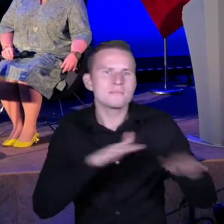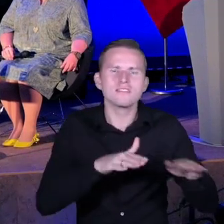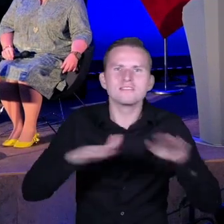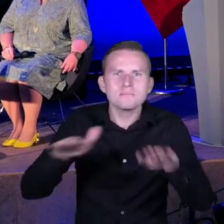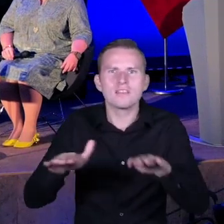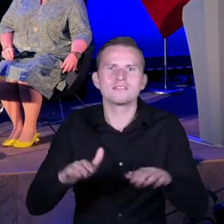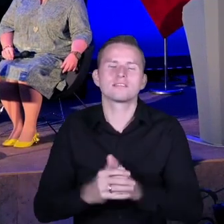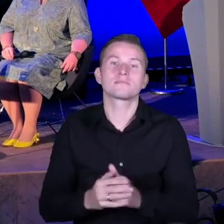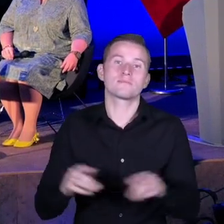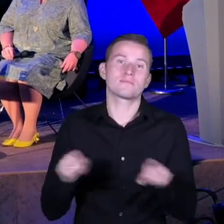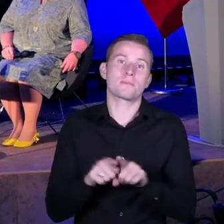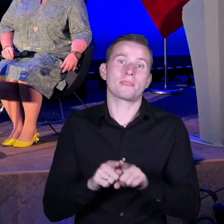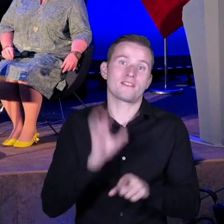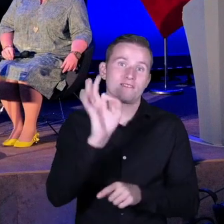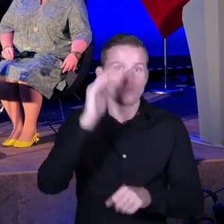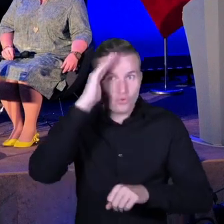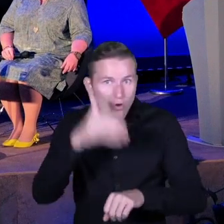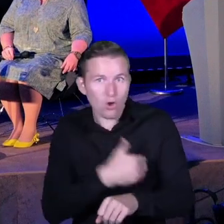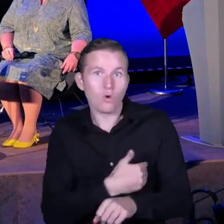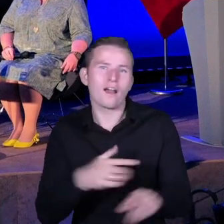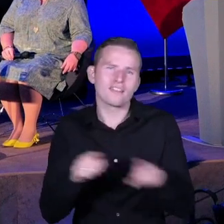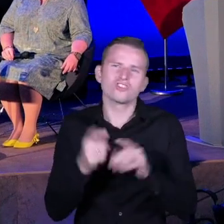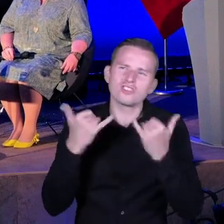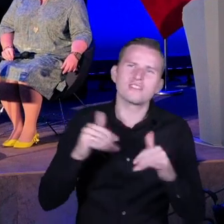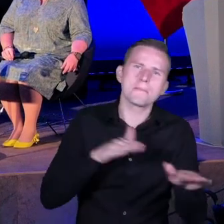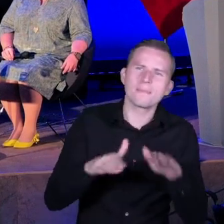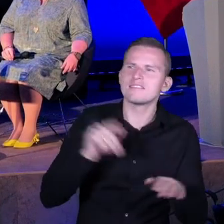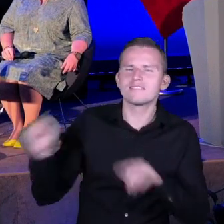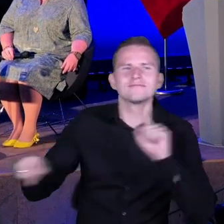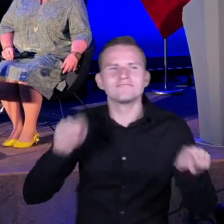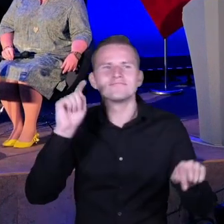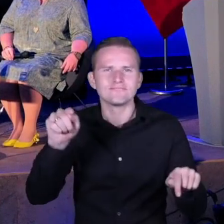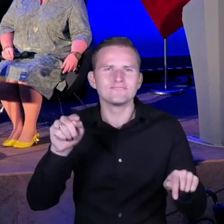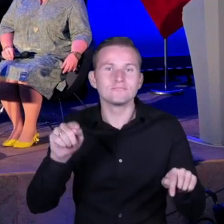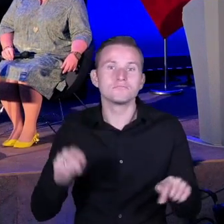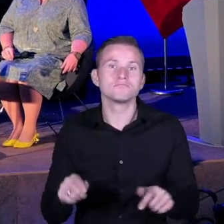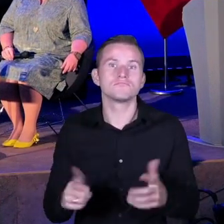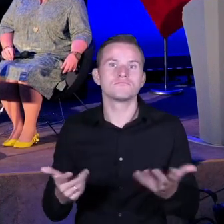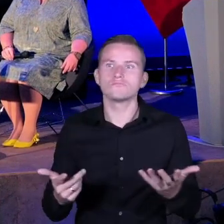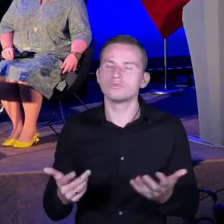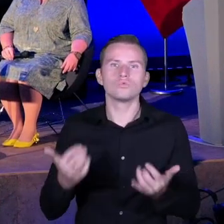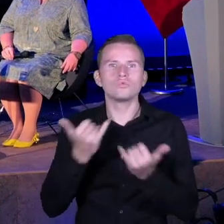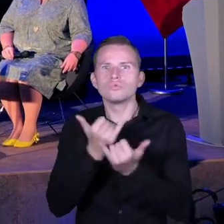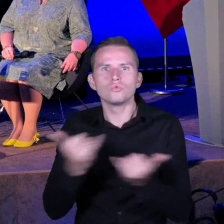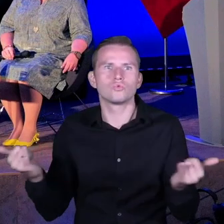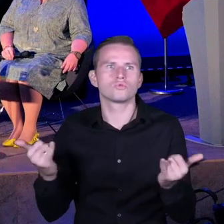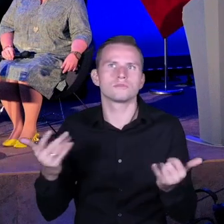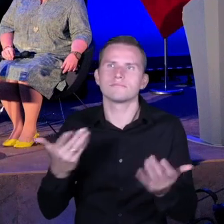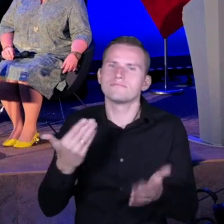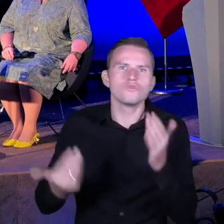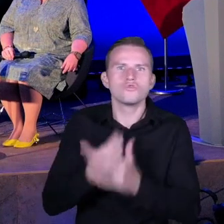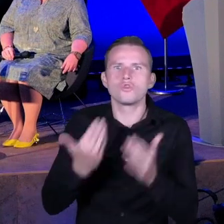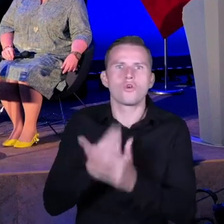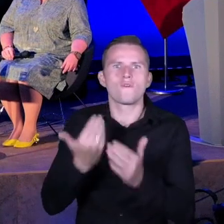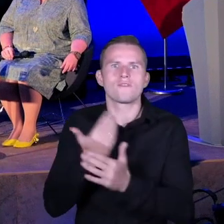potem i w twojej szkole, i w innych placówkach z nami pracujących pojawiało się bardzo wiele nowych inicjatyw,